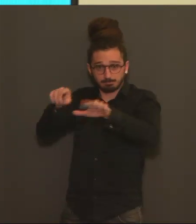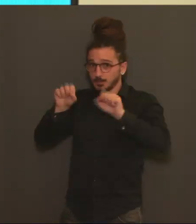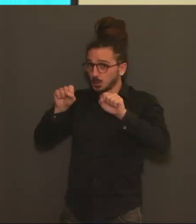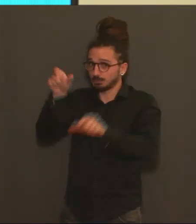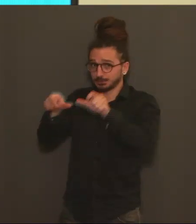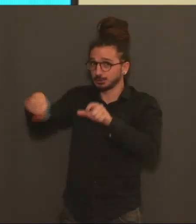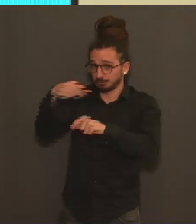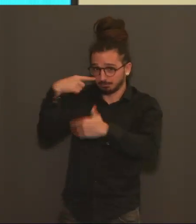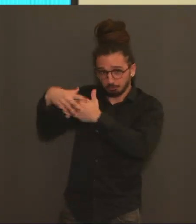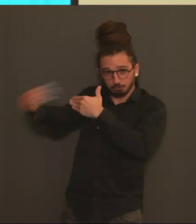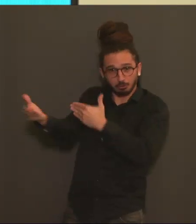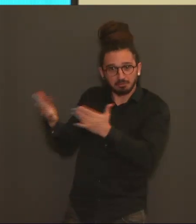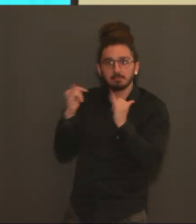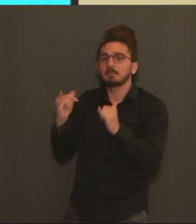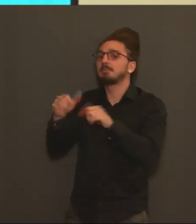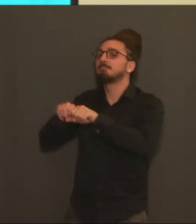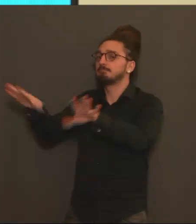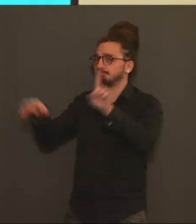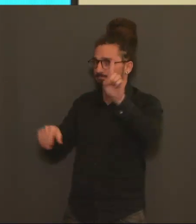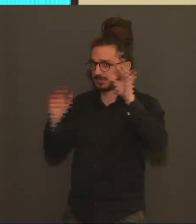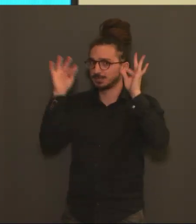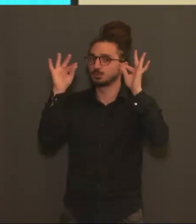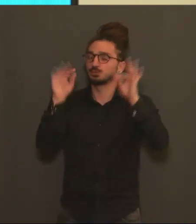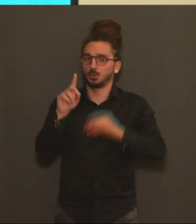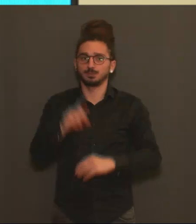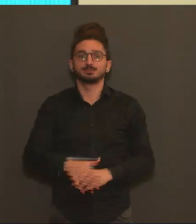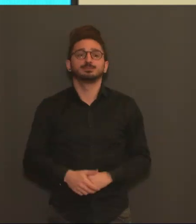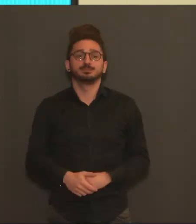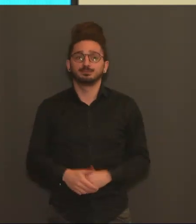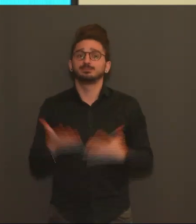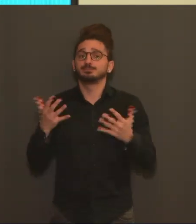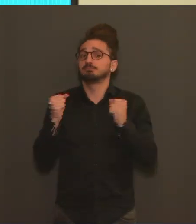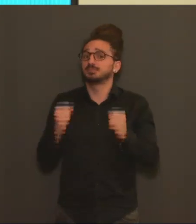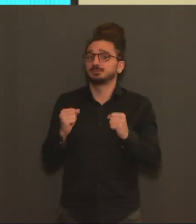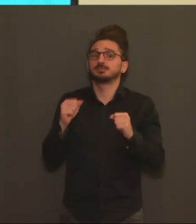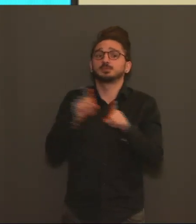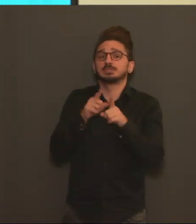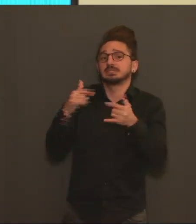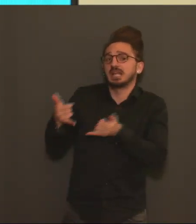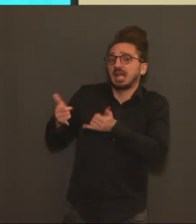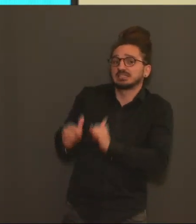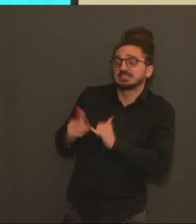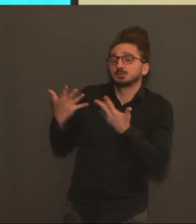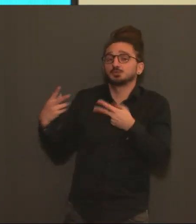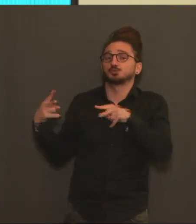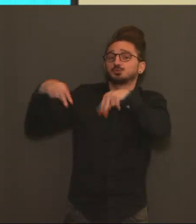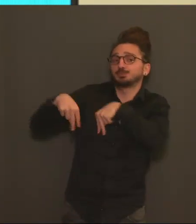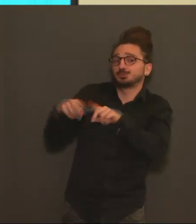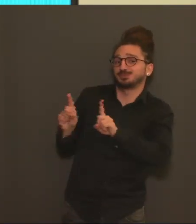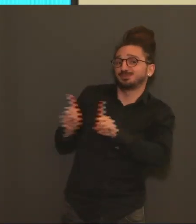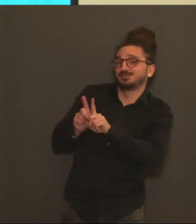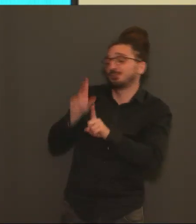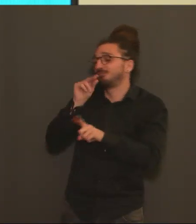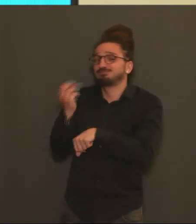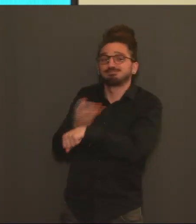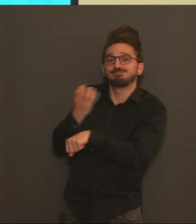se trouve assis ou debout, près l'un de l'autre, on est en train de parler, on est en